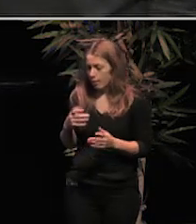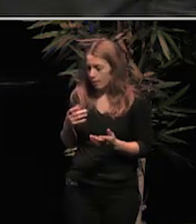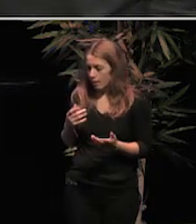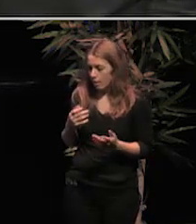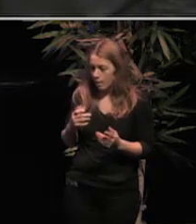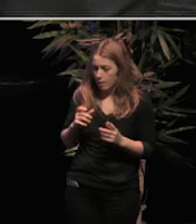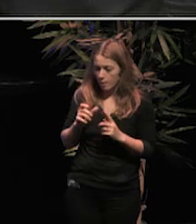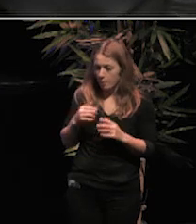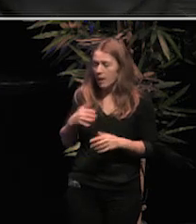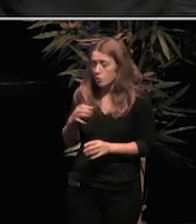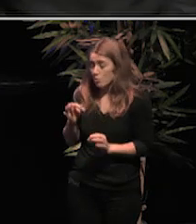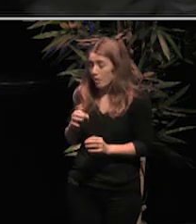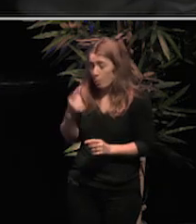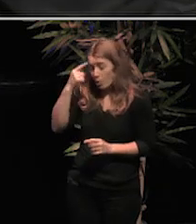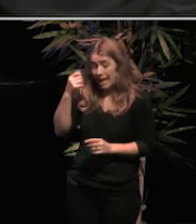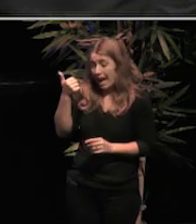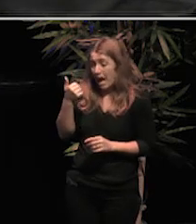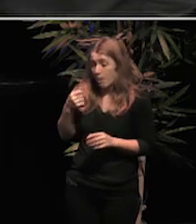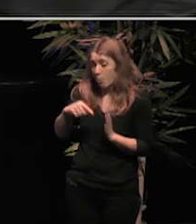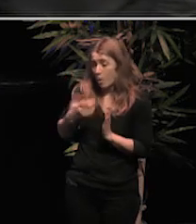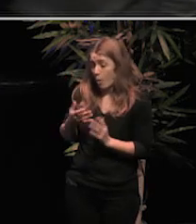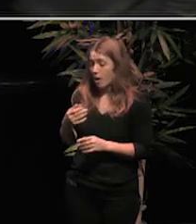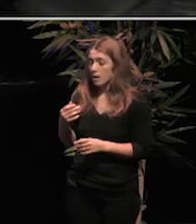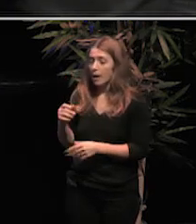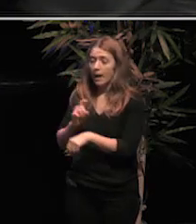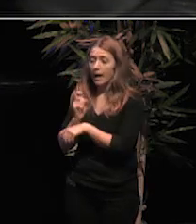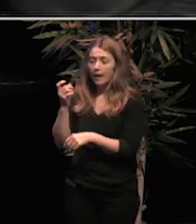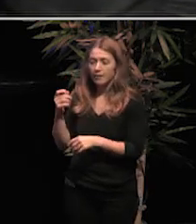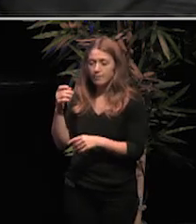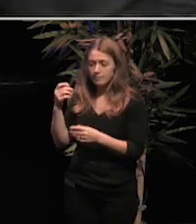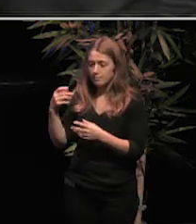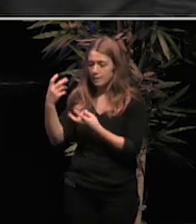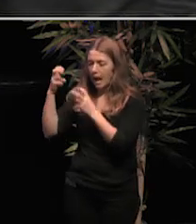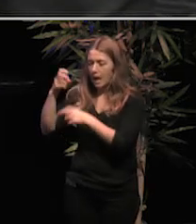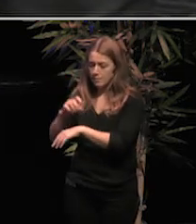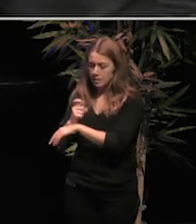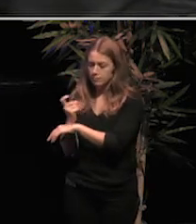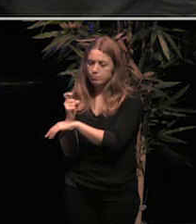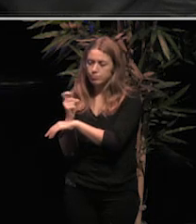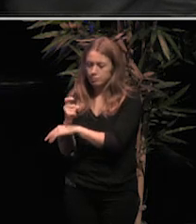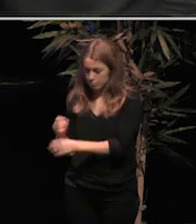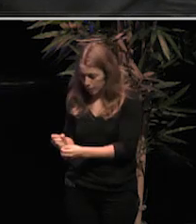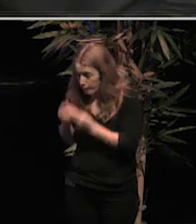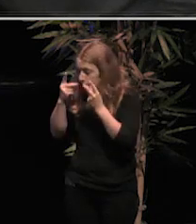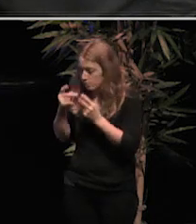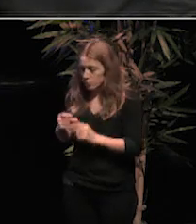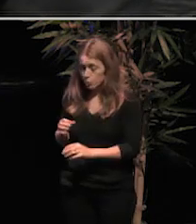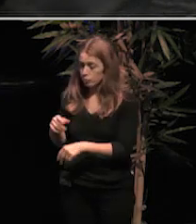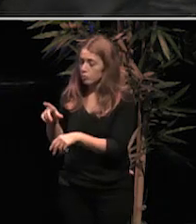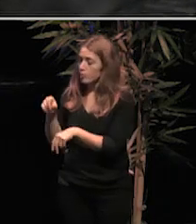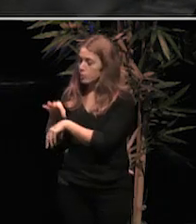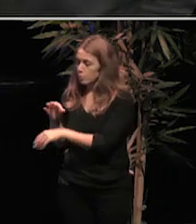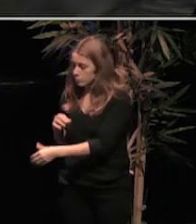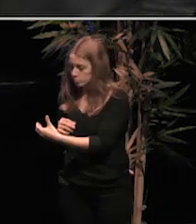en marche une alarme. Ouais. Et voilà, parce que là, le danger était là, effectivement, c'était de tout oublier et puis de se réveiller 3 heures plus